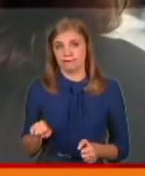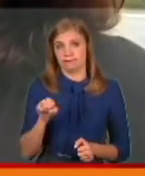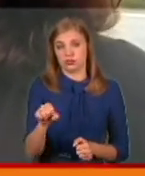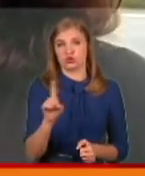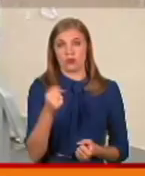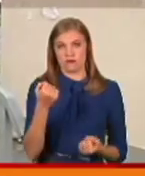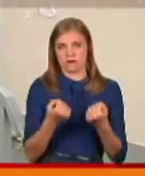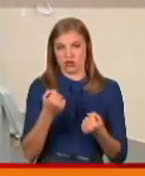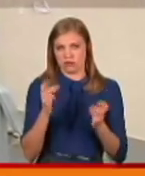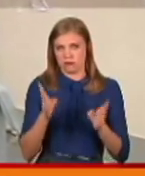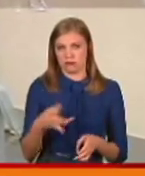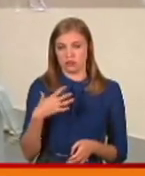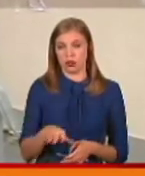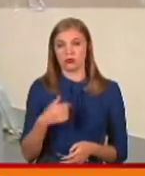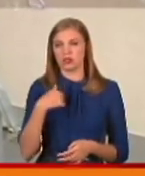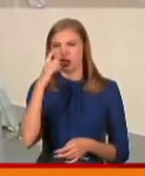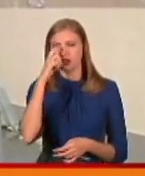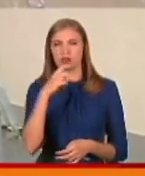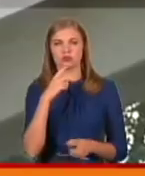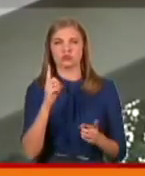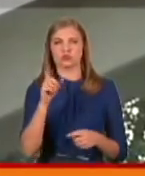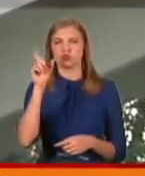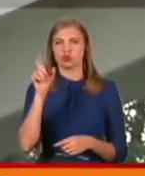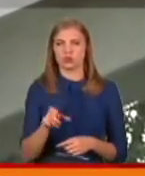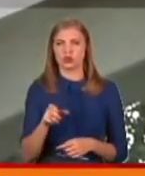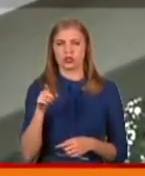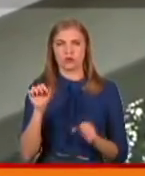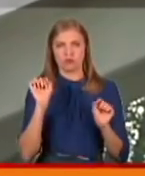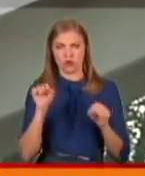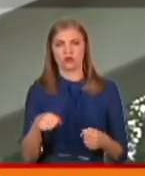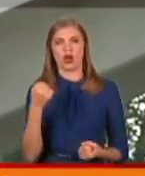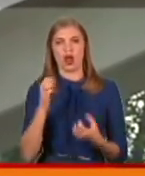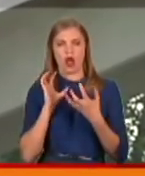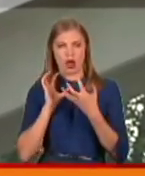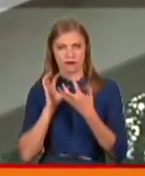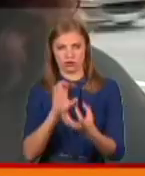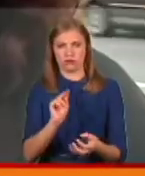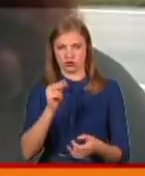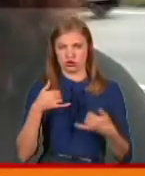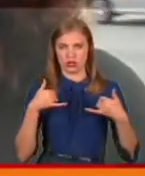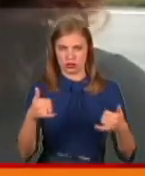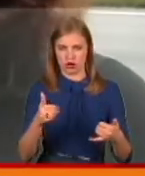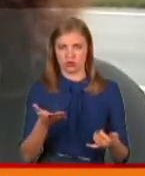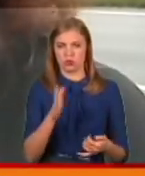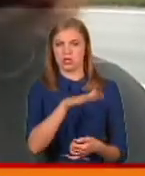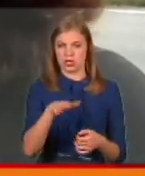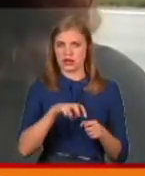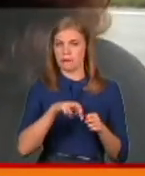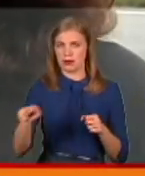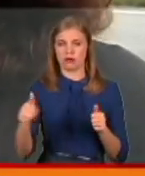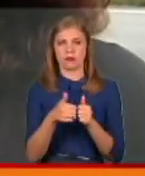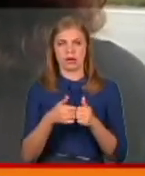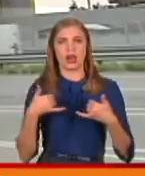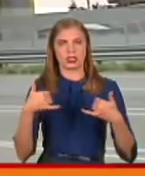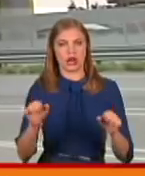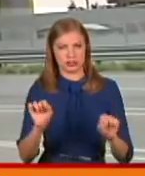не зачепили їх. Я не розумію, це єдине. Не можна проїхати автобусу через трасу. Дітям переходити біля траси,